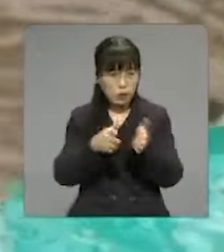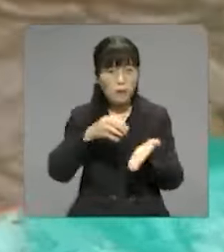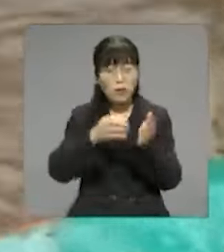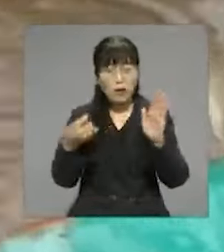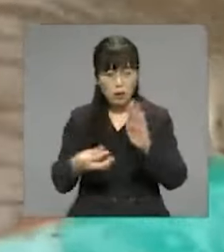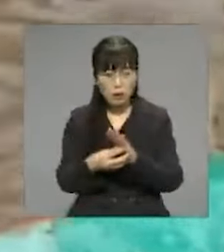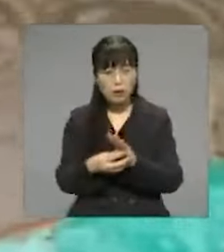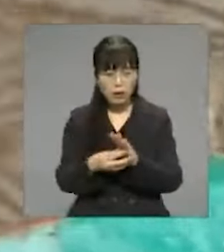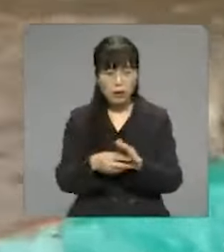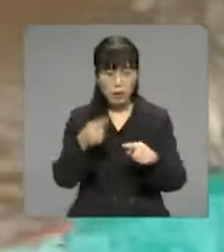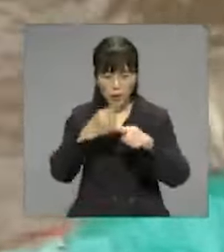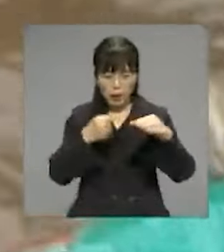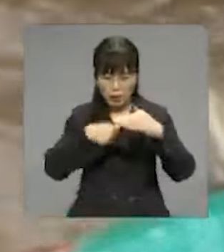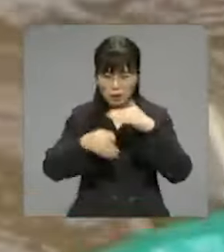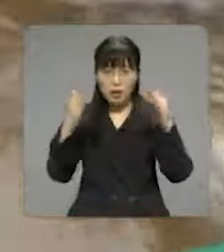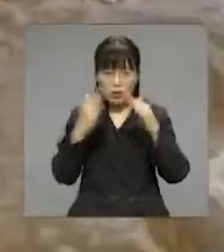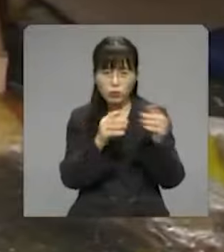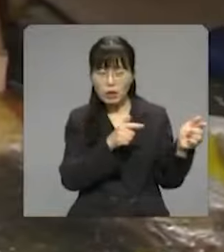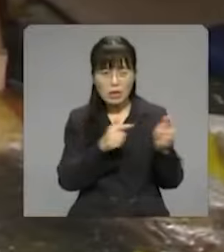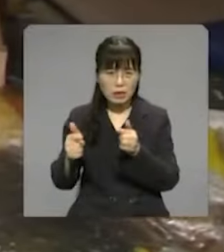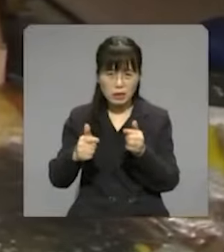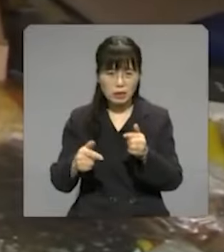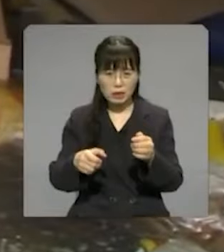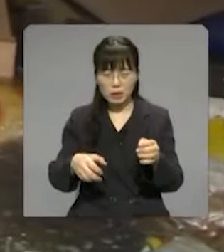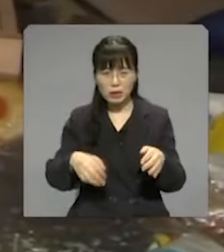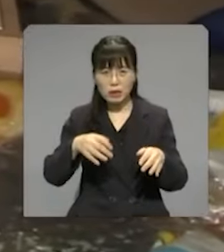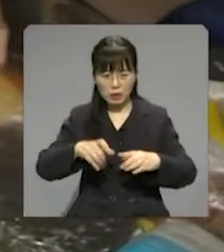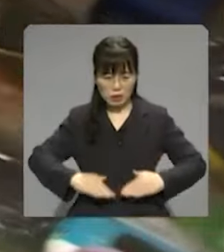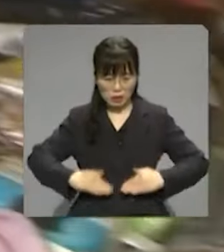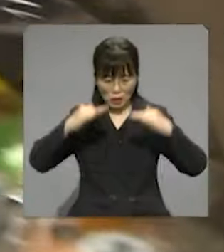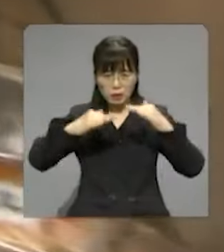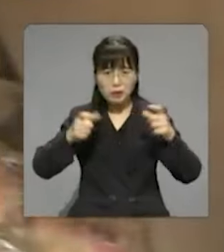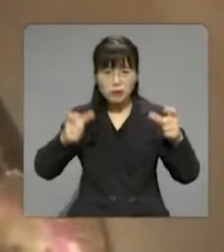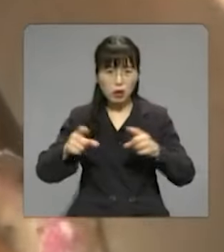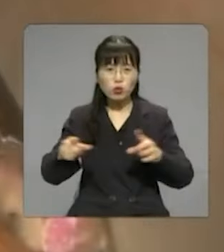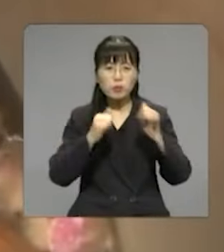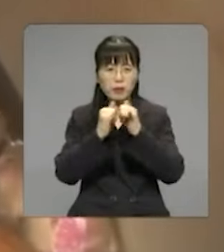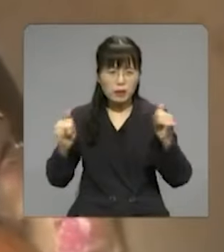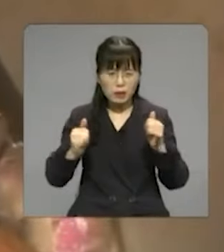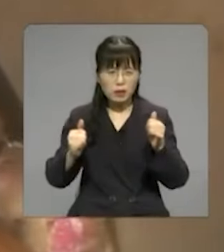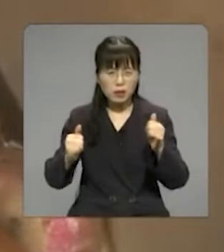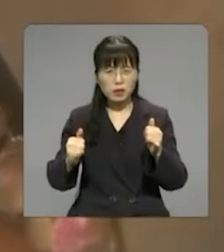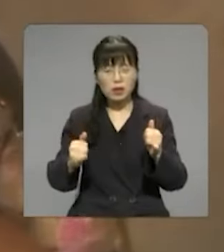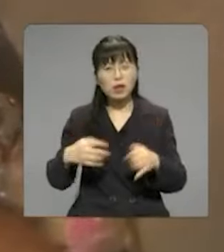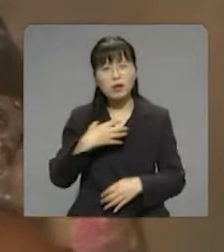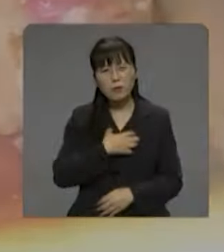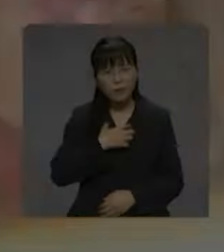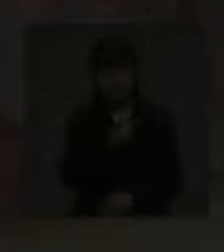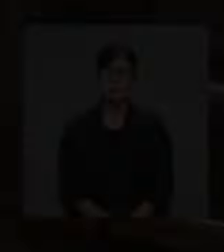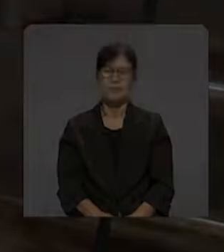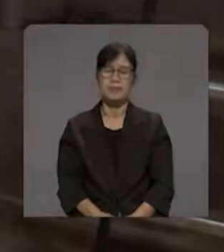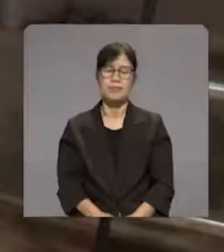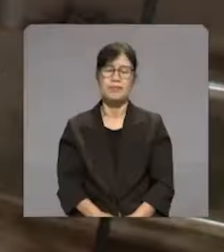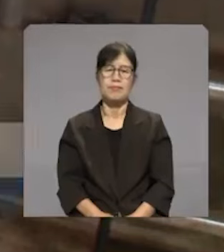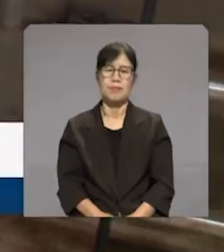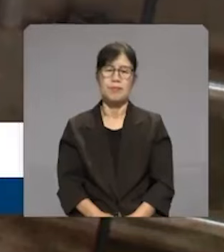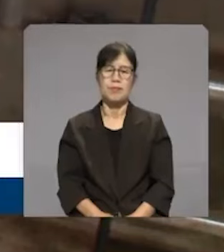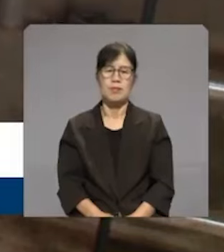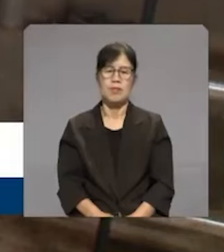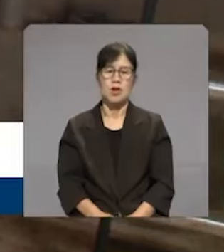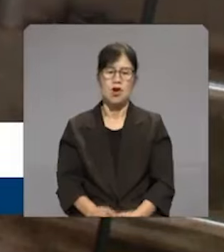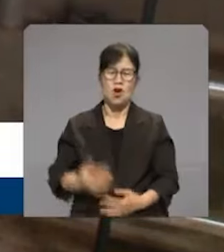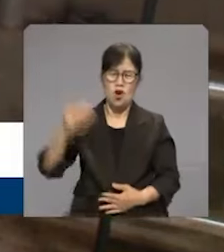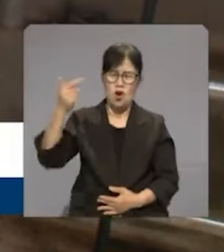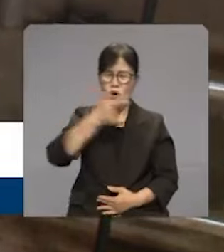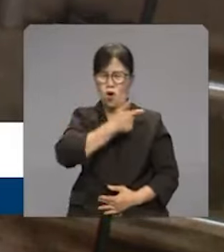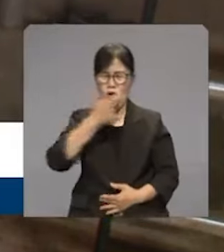만큼 반지하 주택 등 상습 침수 지역 주민들은 또다시 속이 새까맣게 타들어가고 있습니다. 어른 키만한